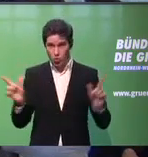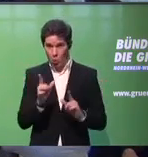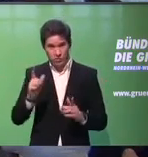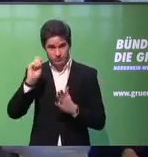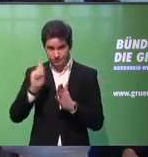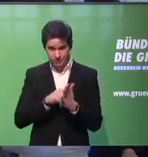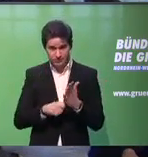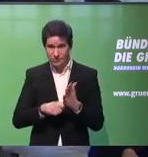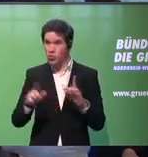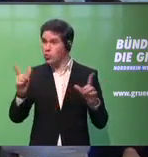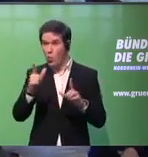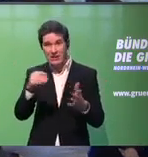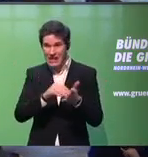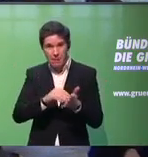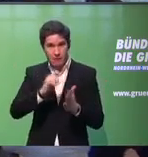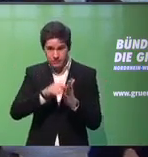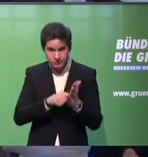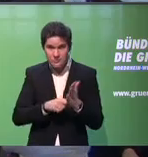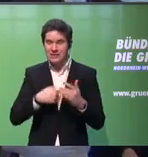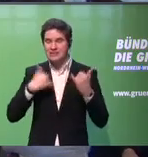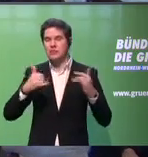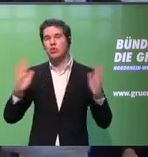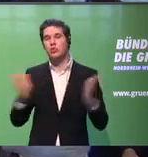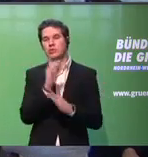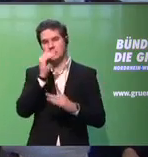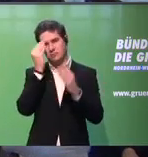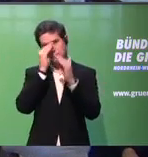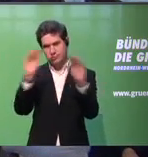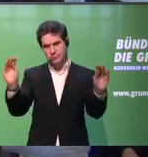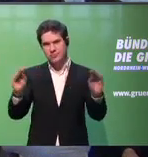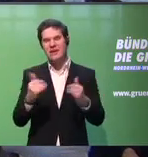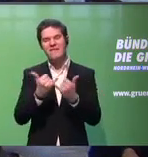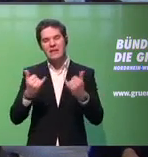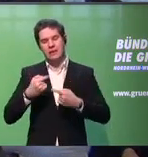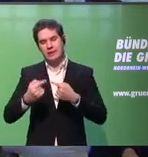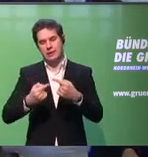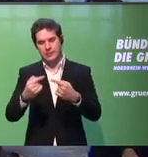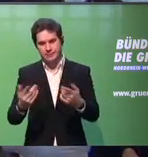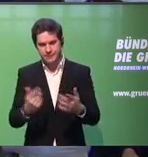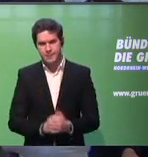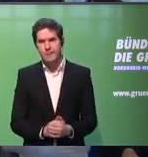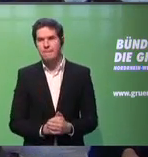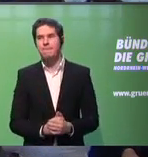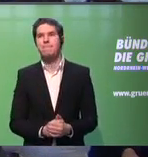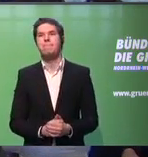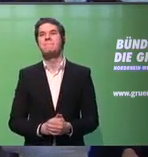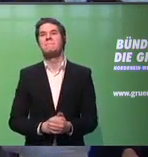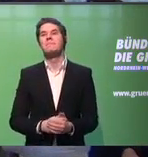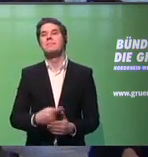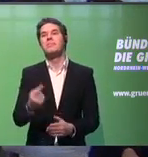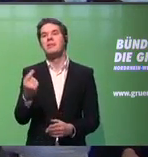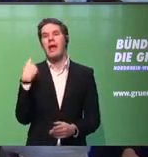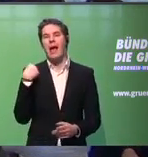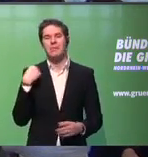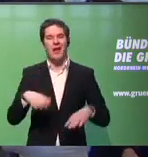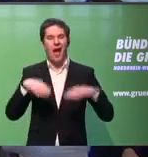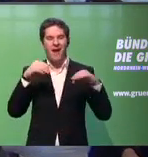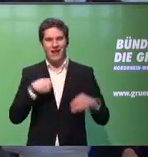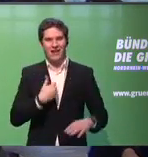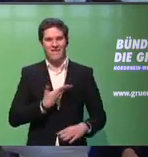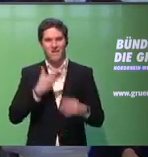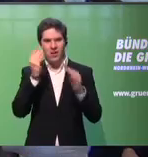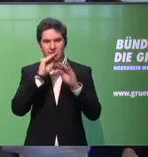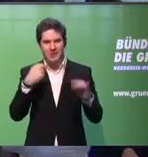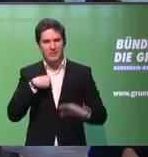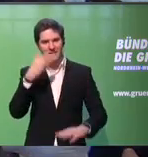euch noch nicht beteiligt habt, dann sage ich jetzt vielleicht ein paar Worte nochmal, wie ihr das tun könnt. An dieser Stelle, das haben wir eben eingangs vergessen, ist mir aber ganz wichtig,